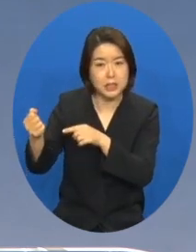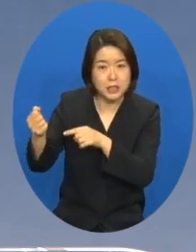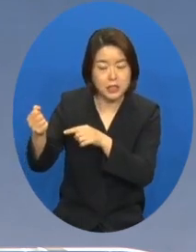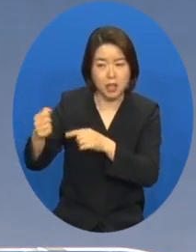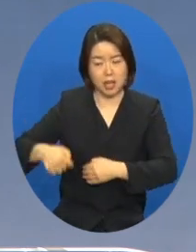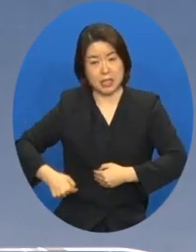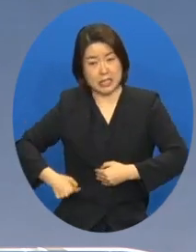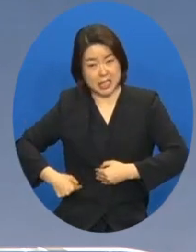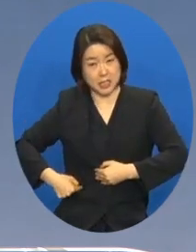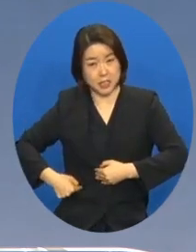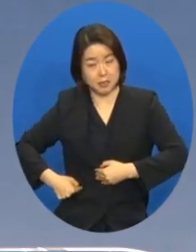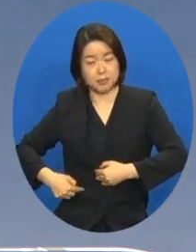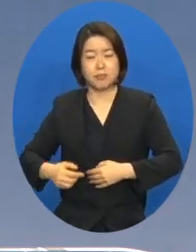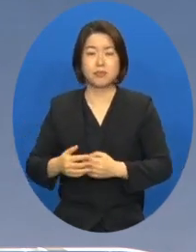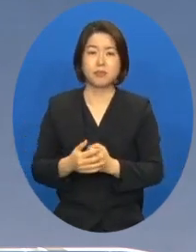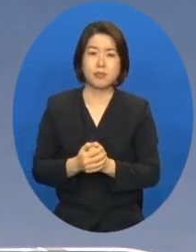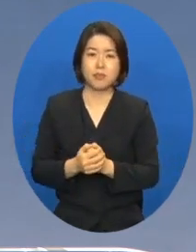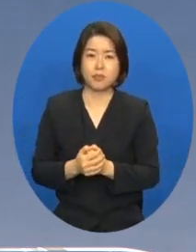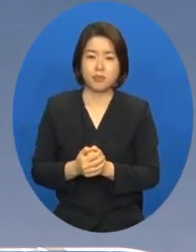양심이